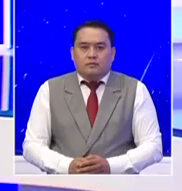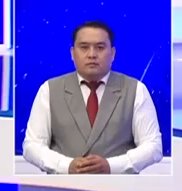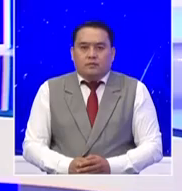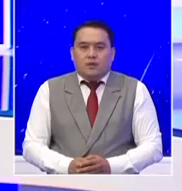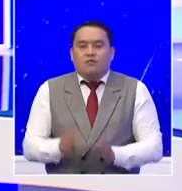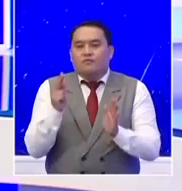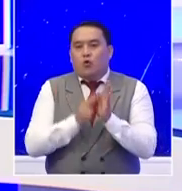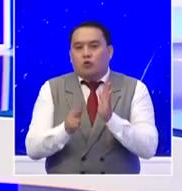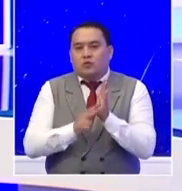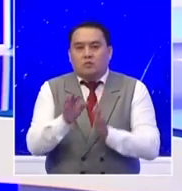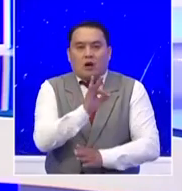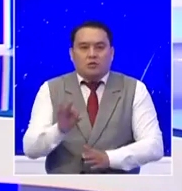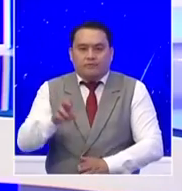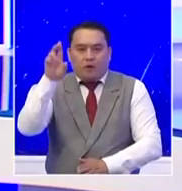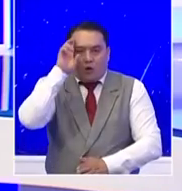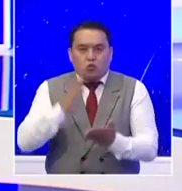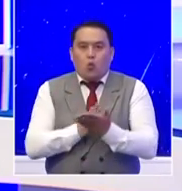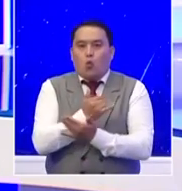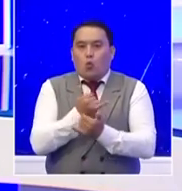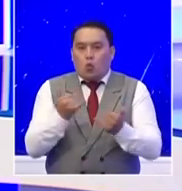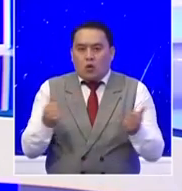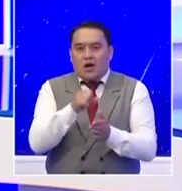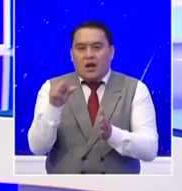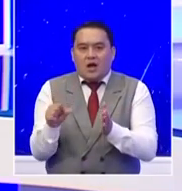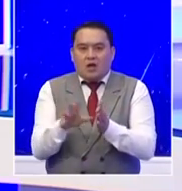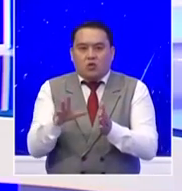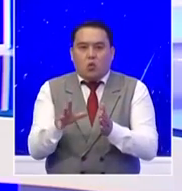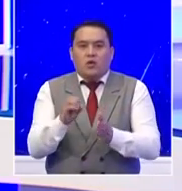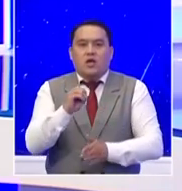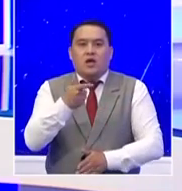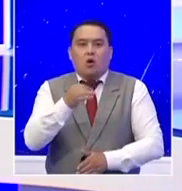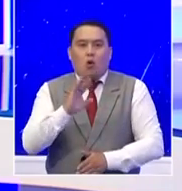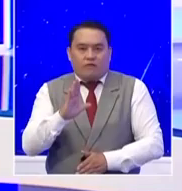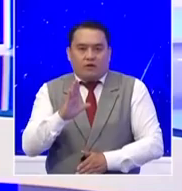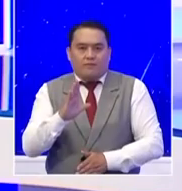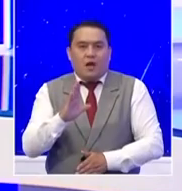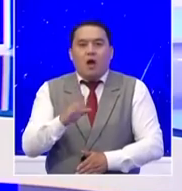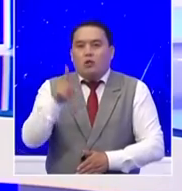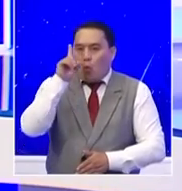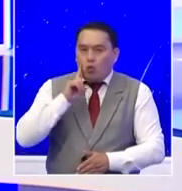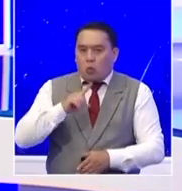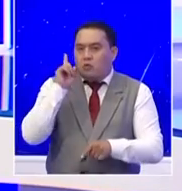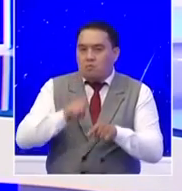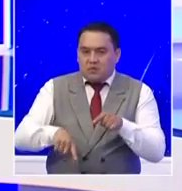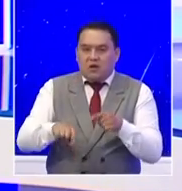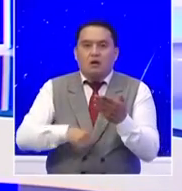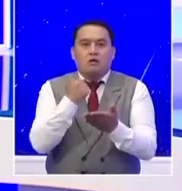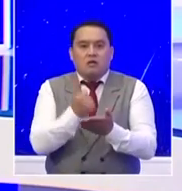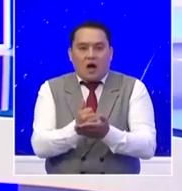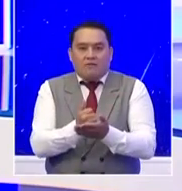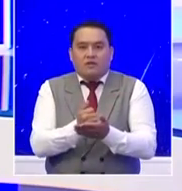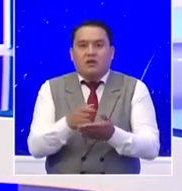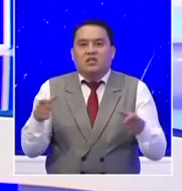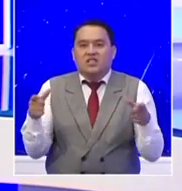Цифровизация. 80% государственных услуг оказывается через электронный портал ЕГОВ. Это удобно, быстро и, главное, в период